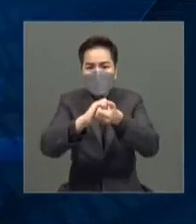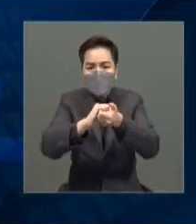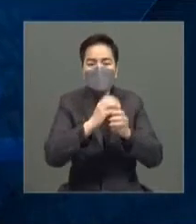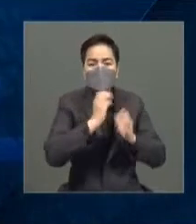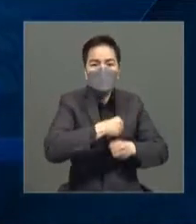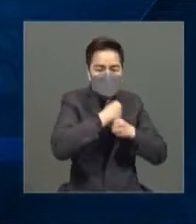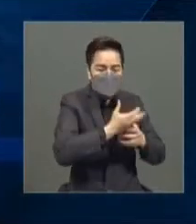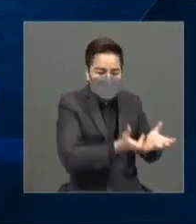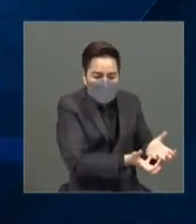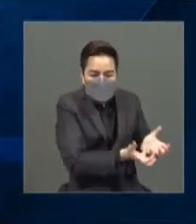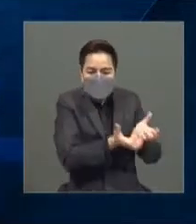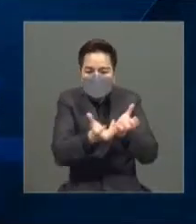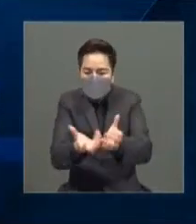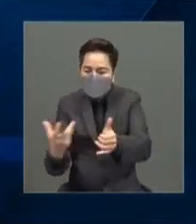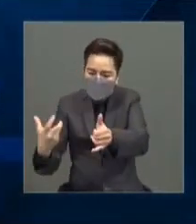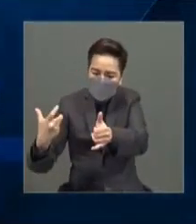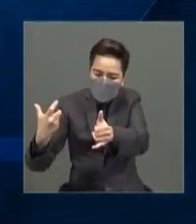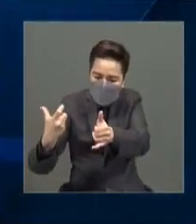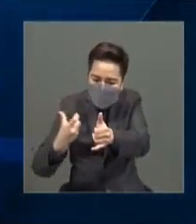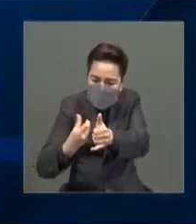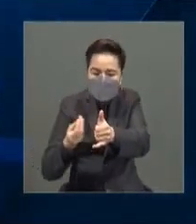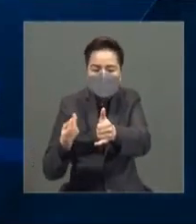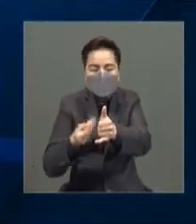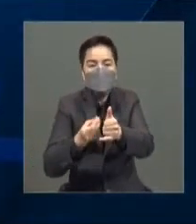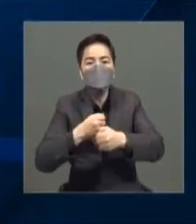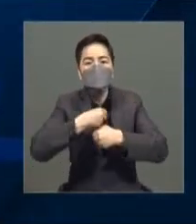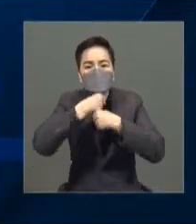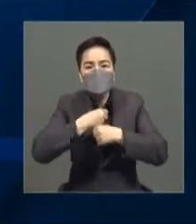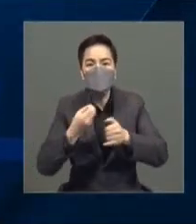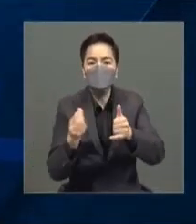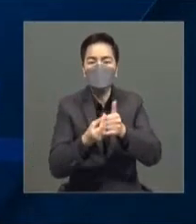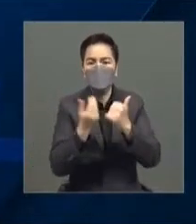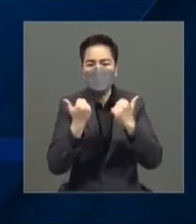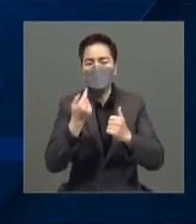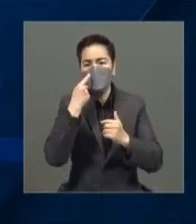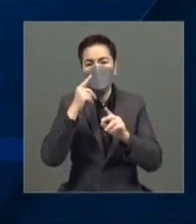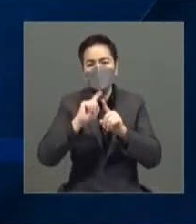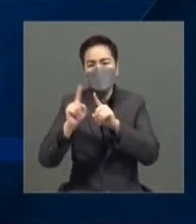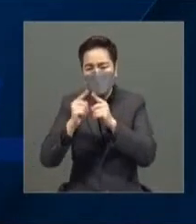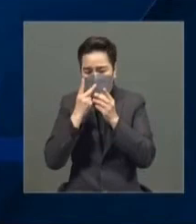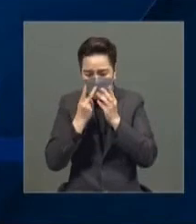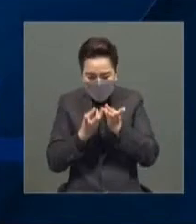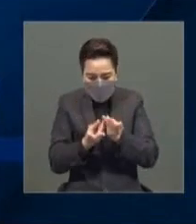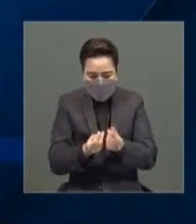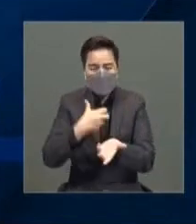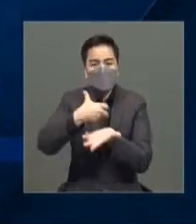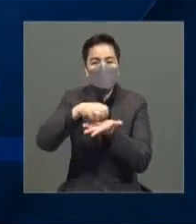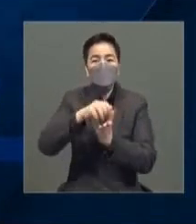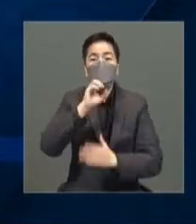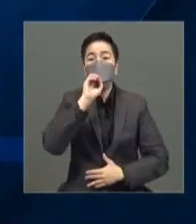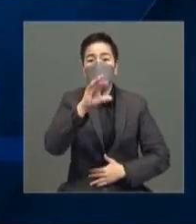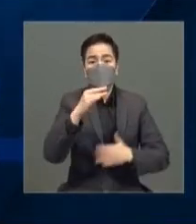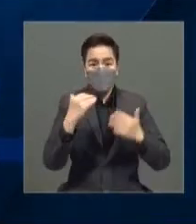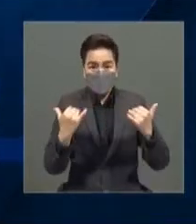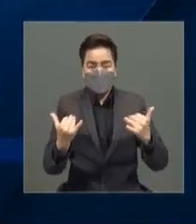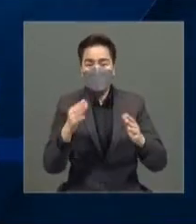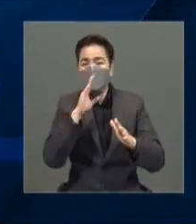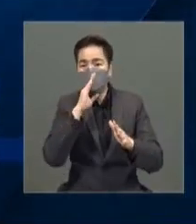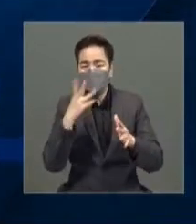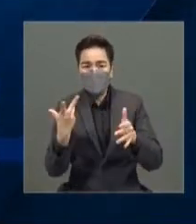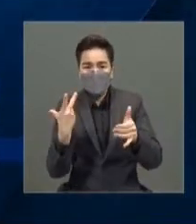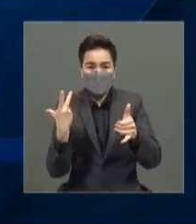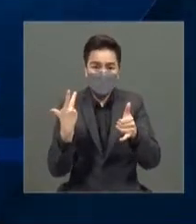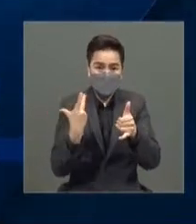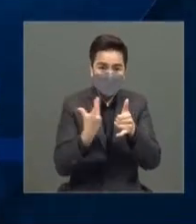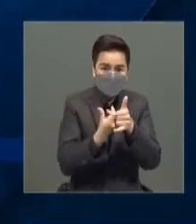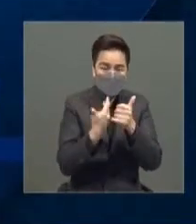ให้ผู้สูงอายุนะคะได้เข้ารับการฉีดวัคซีนเพราะว่าตัวเลขต่างๆที่มีรายงานเนี่ยจะพบว่าการที่